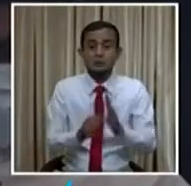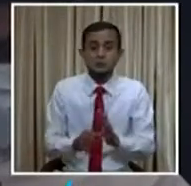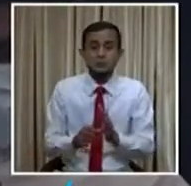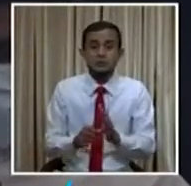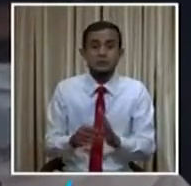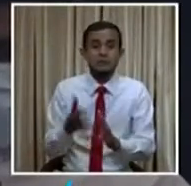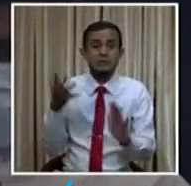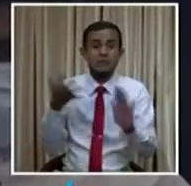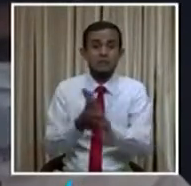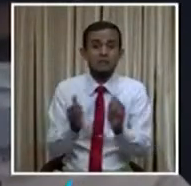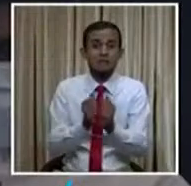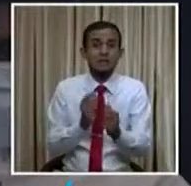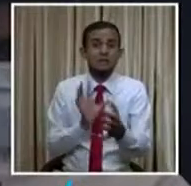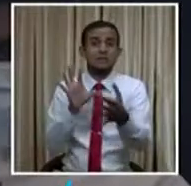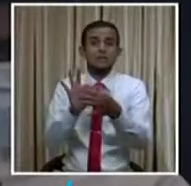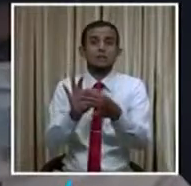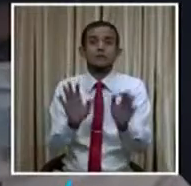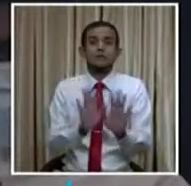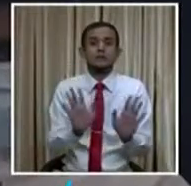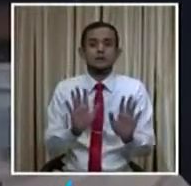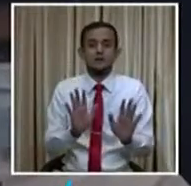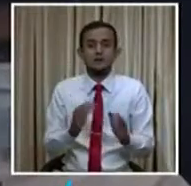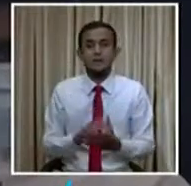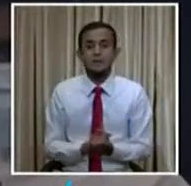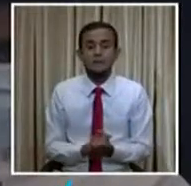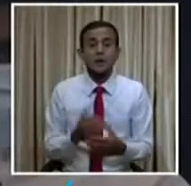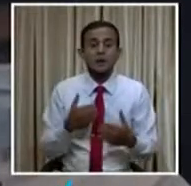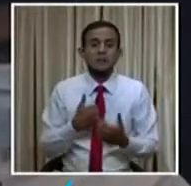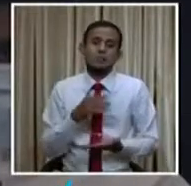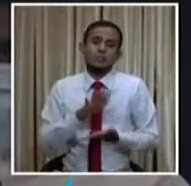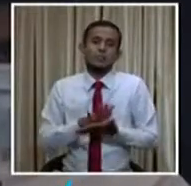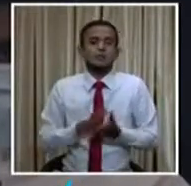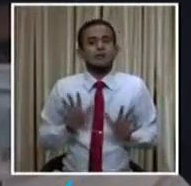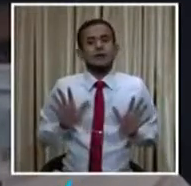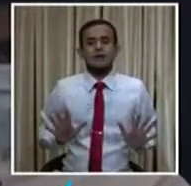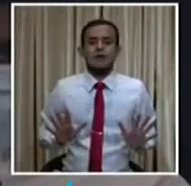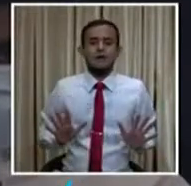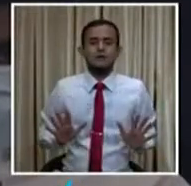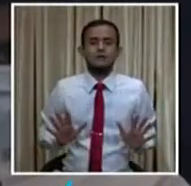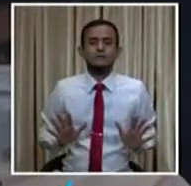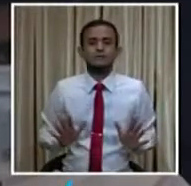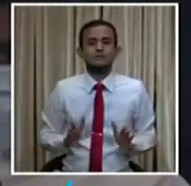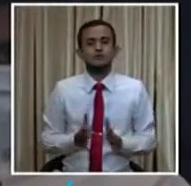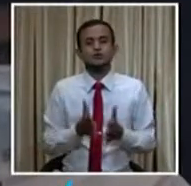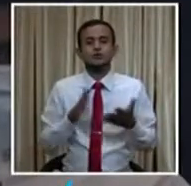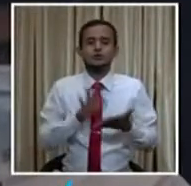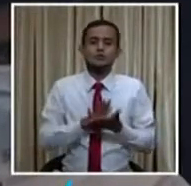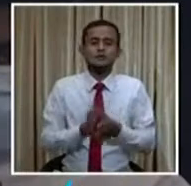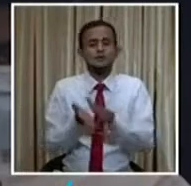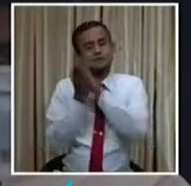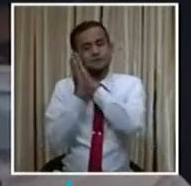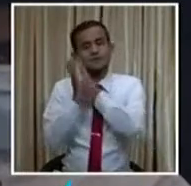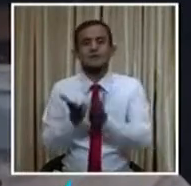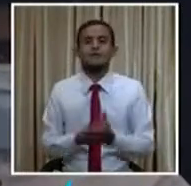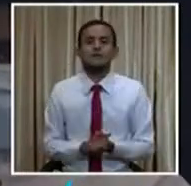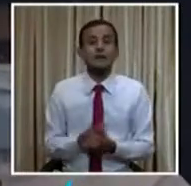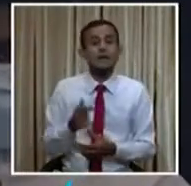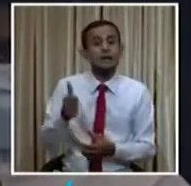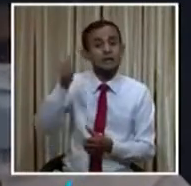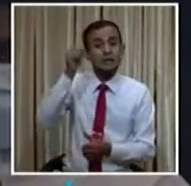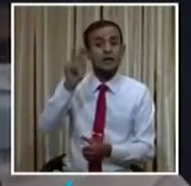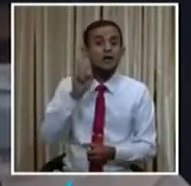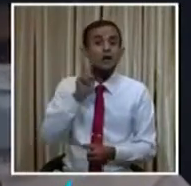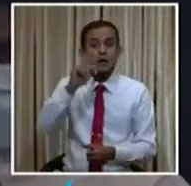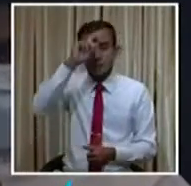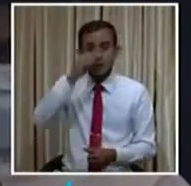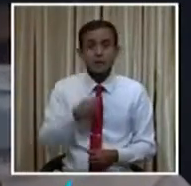පාප කර්මයට මම දායකුනේ නැති නිසා අද මම සතුටින් ඉන්නවා සතුටෙන් ඉඳ යනවා එදා රනිල් වික්‍රමසිංහ මහත්තයා